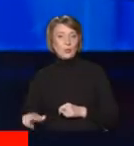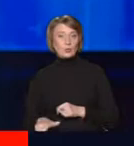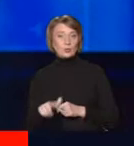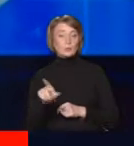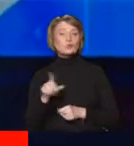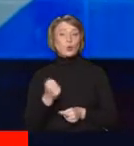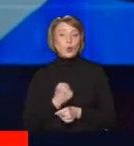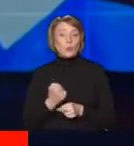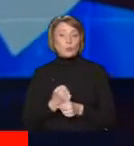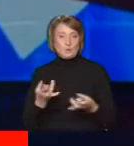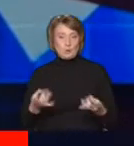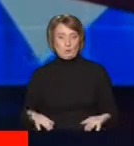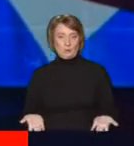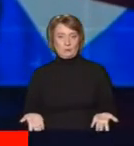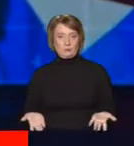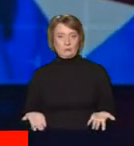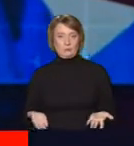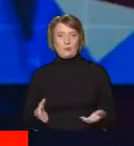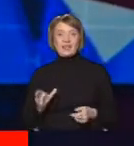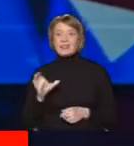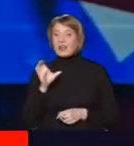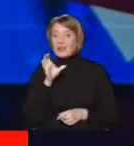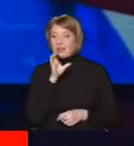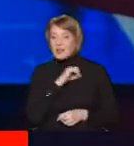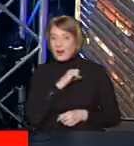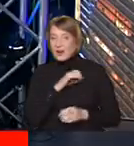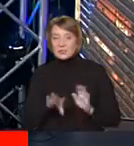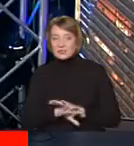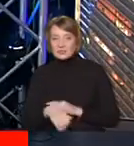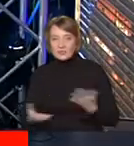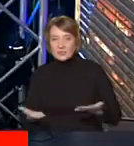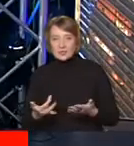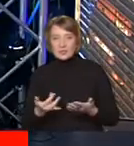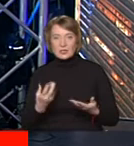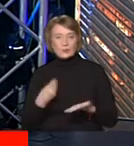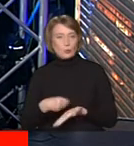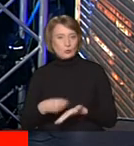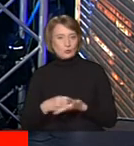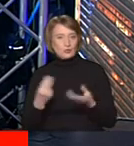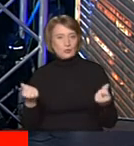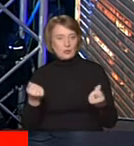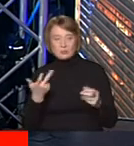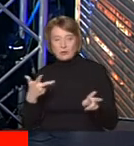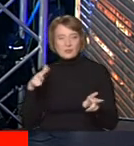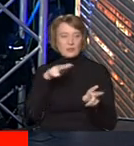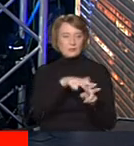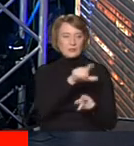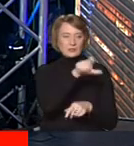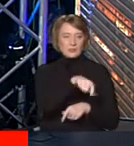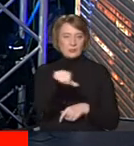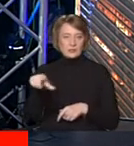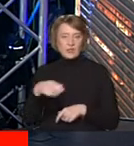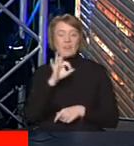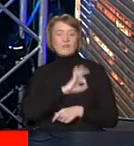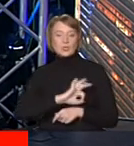що робити? Дуже просто. Не красти з міського бюджету, дивіться, не навалюватись, Юрію, не навалюватись хочу... на посередниках і використовувати ресурси